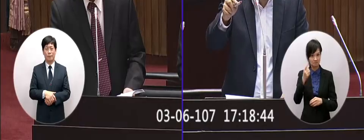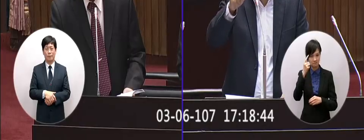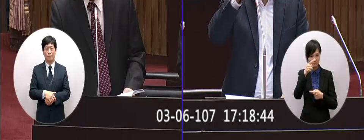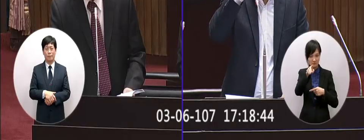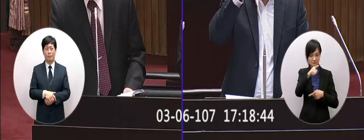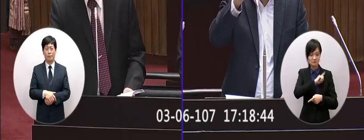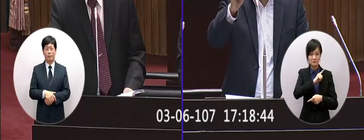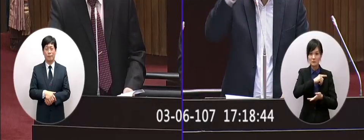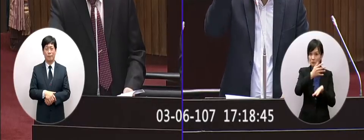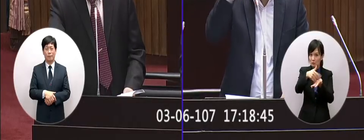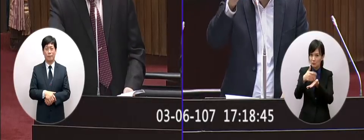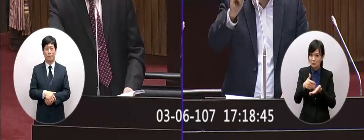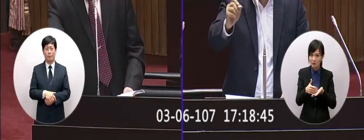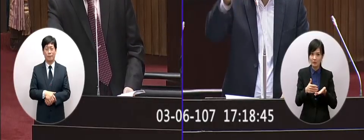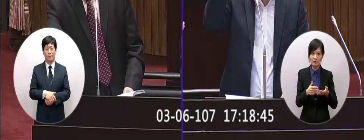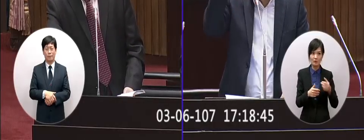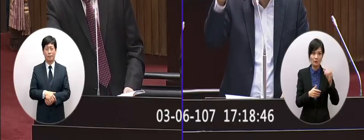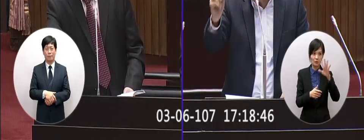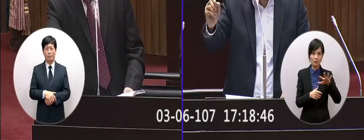除一除，